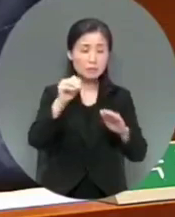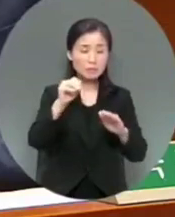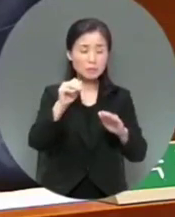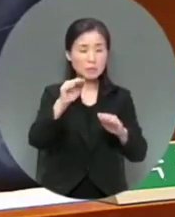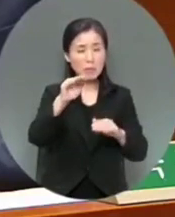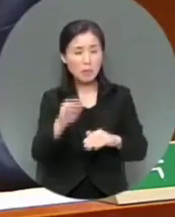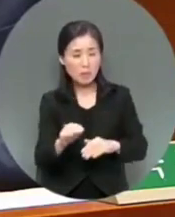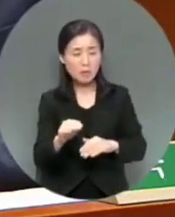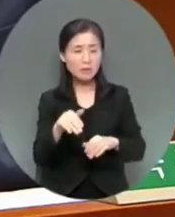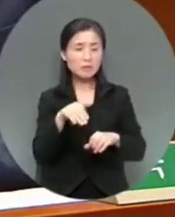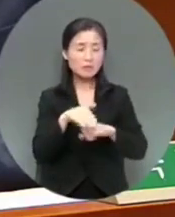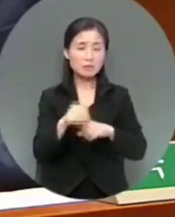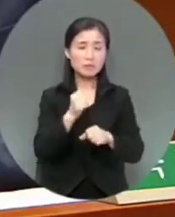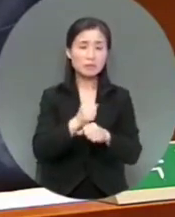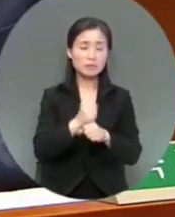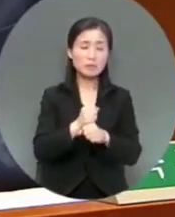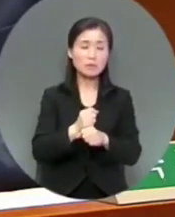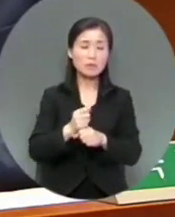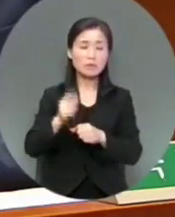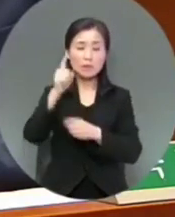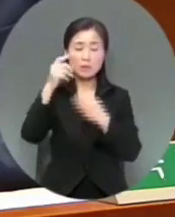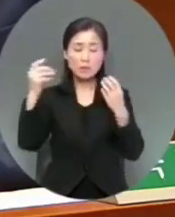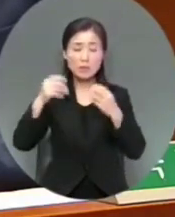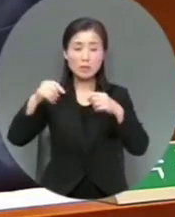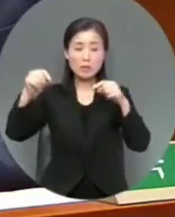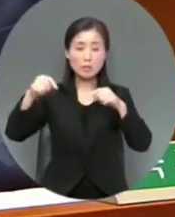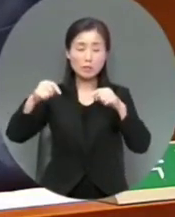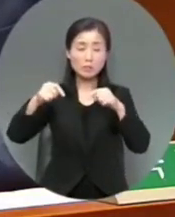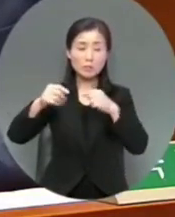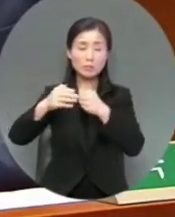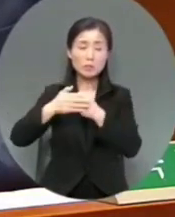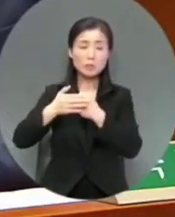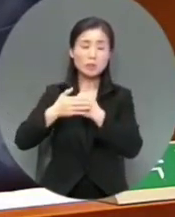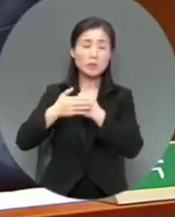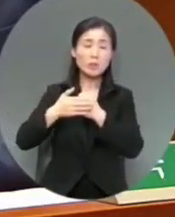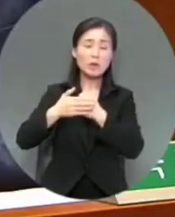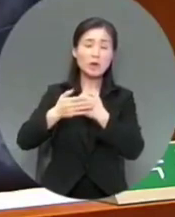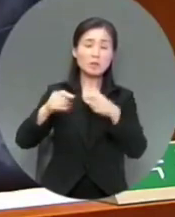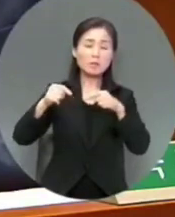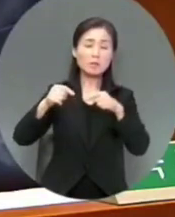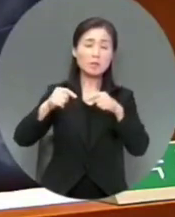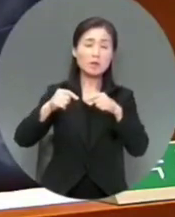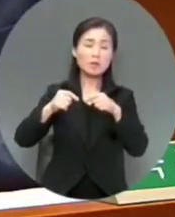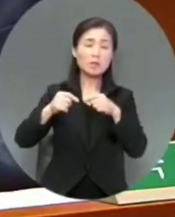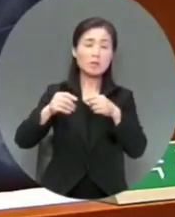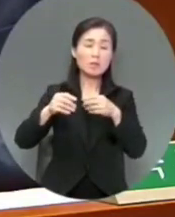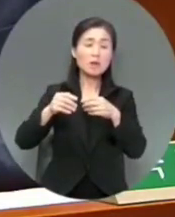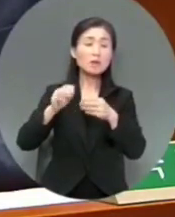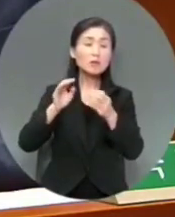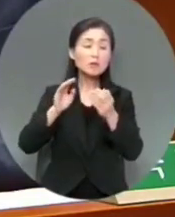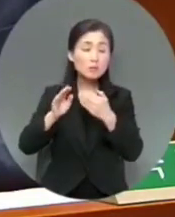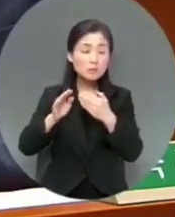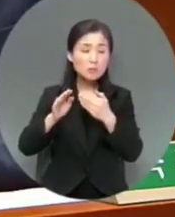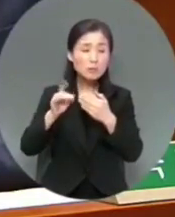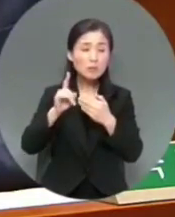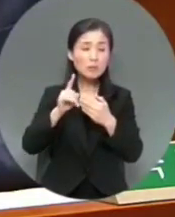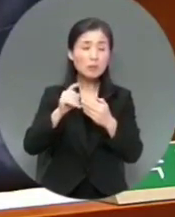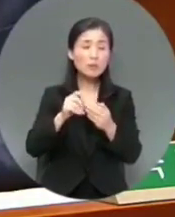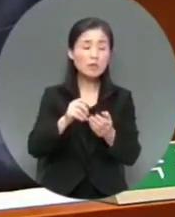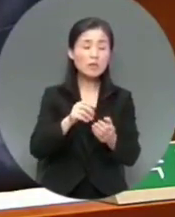일단 정부에 협조해서 가격을 내려서 버티다가 통제가 약화되면 한꺼번에 올리는 경우가 더